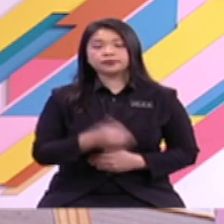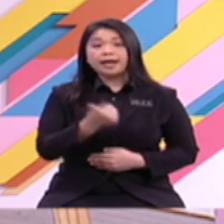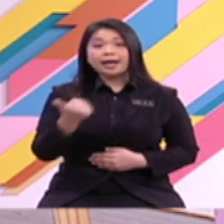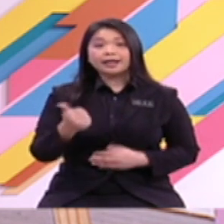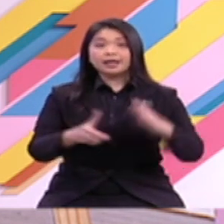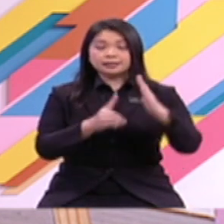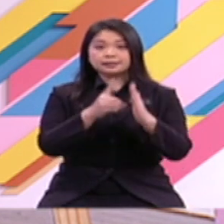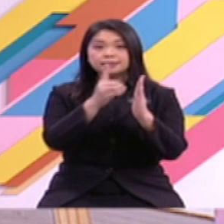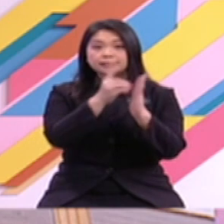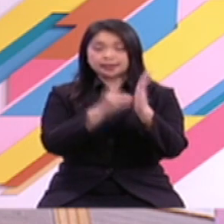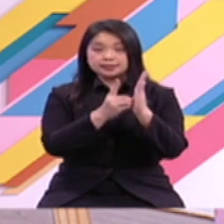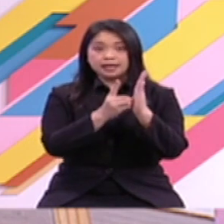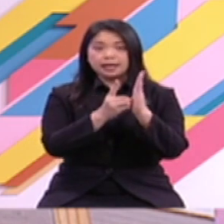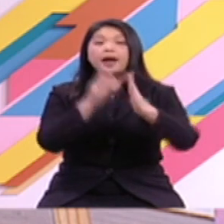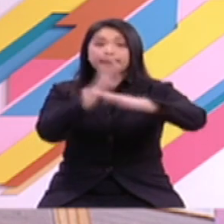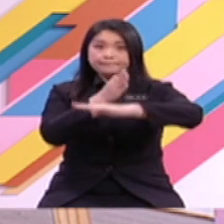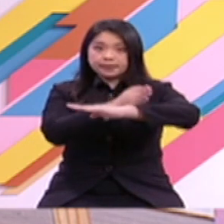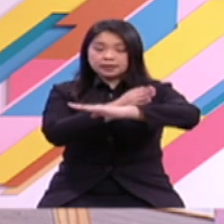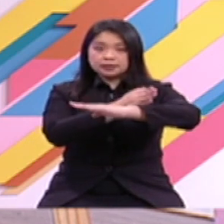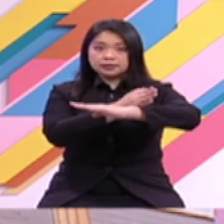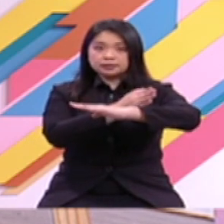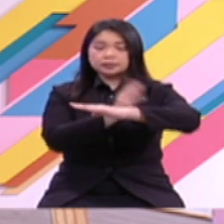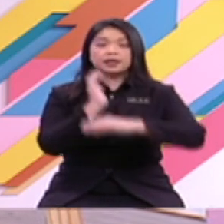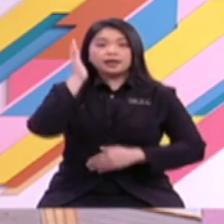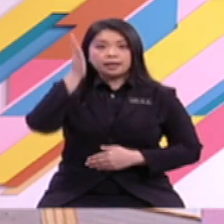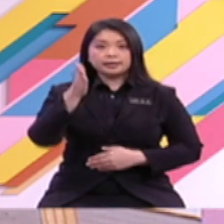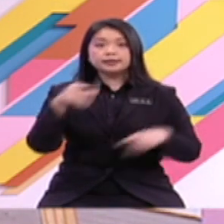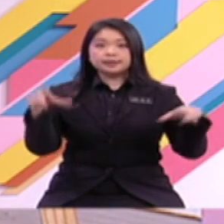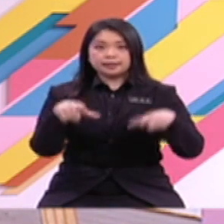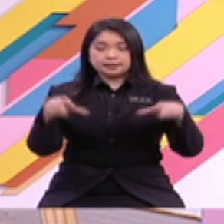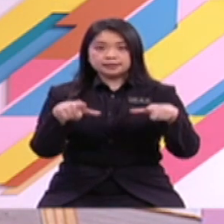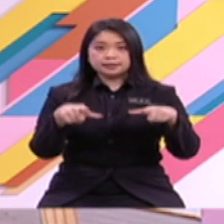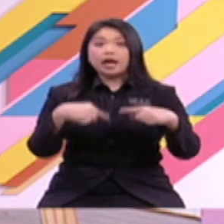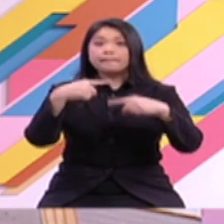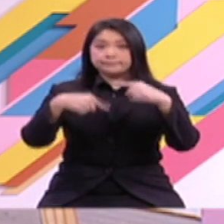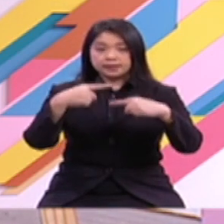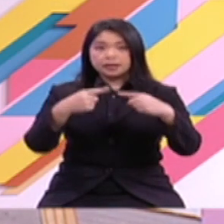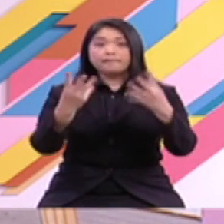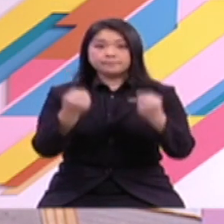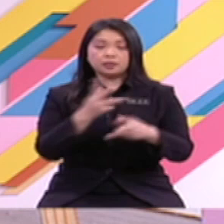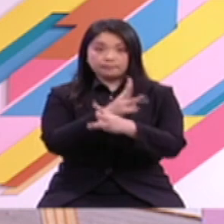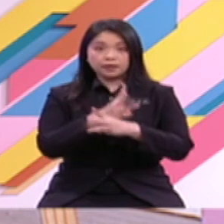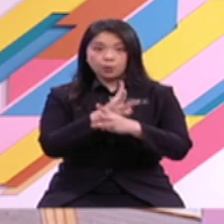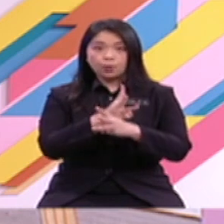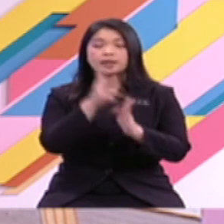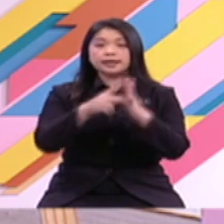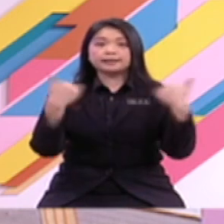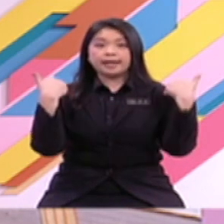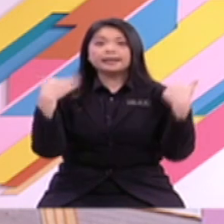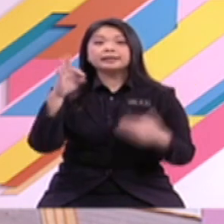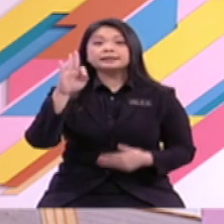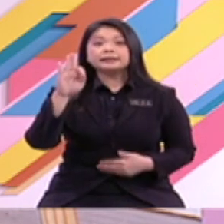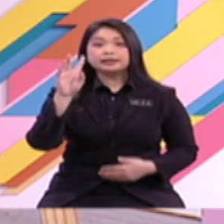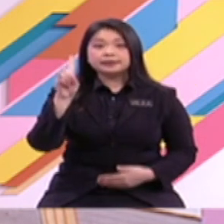fiskal mengembang dan ada dasar kekuatan mengembang akan dilaksanakan apabila enak mengawasi keadaan deflasi